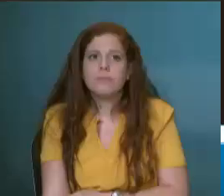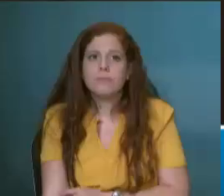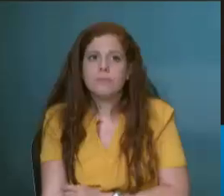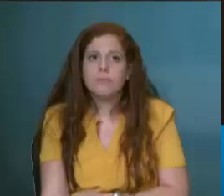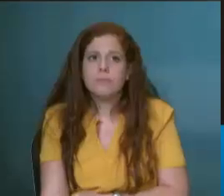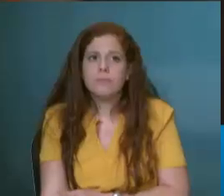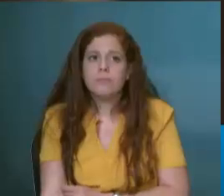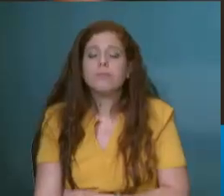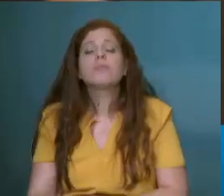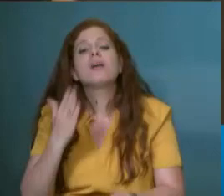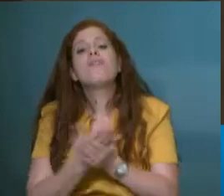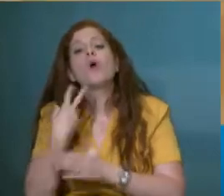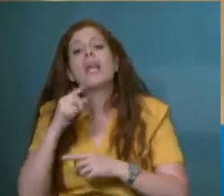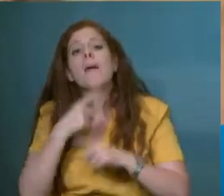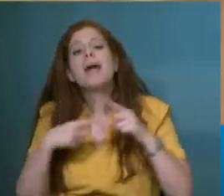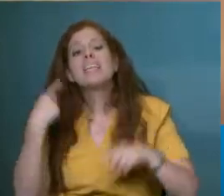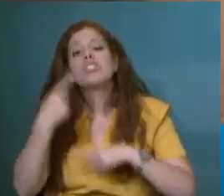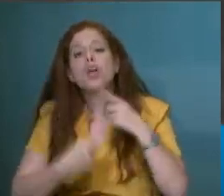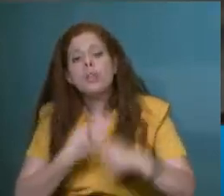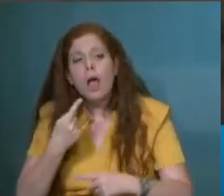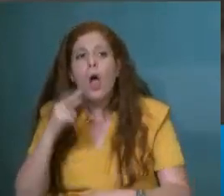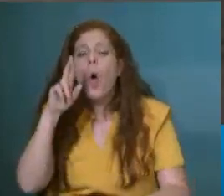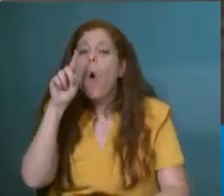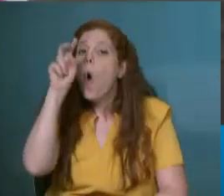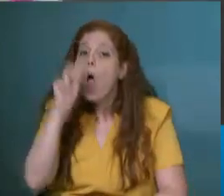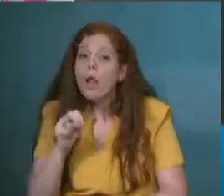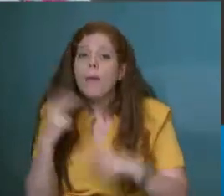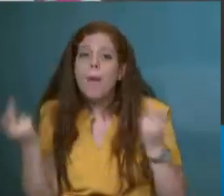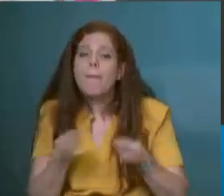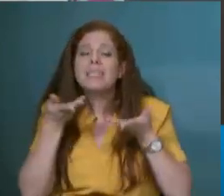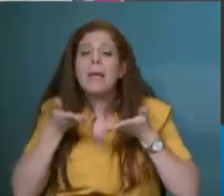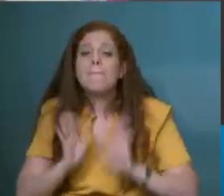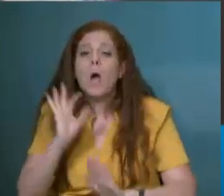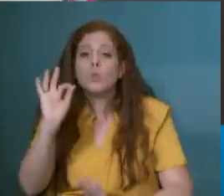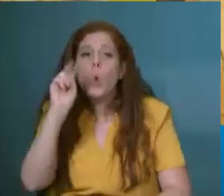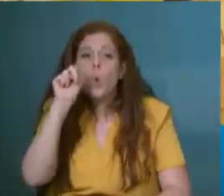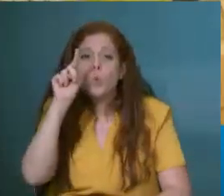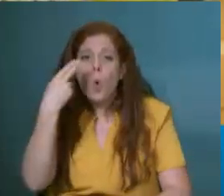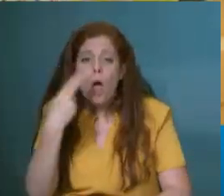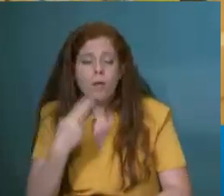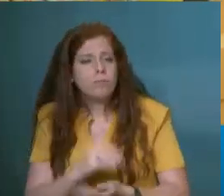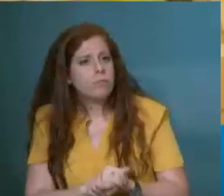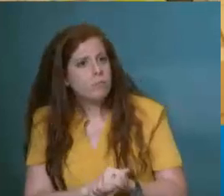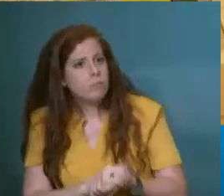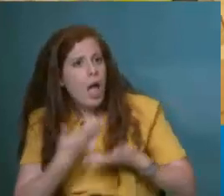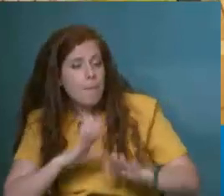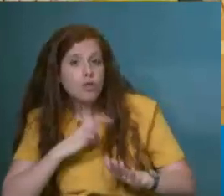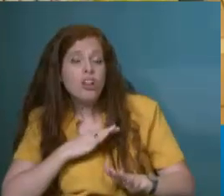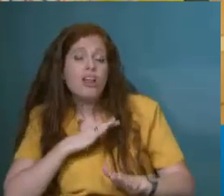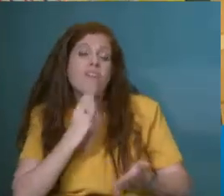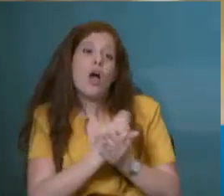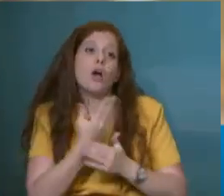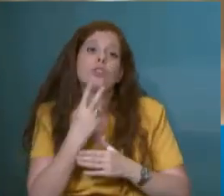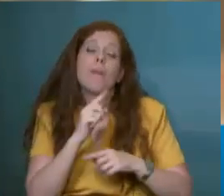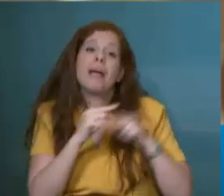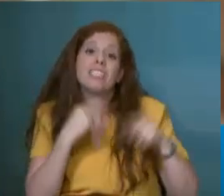כבר יותר מחצי שנה רון מחפש את ביתו, נוגה. הבת שלי נהדרת כבר מעל חצי שנה, קוראים לה נוגה